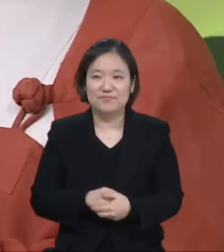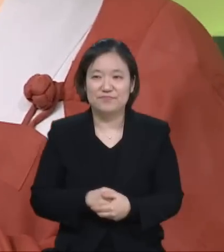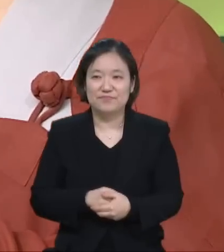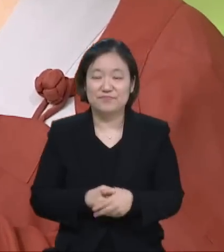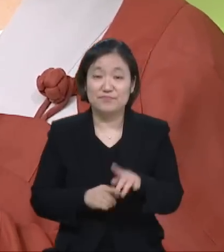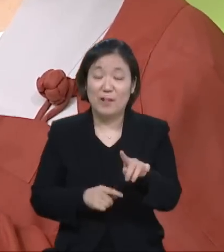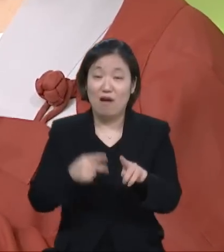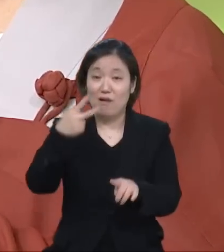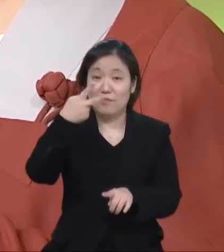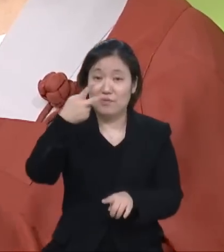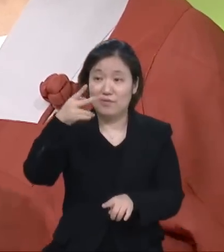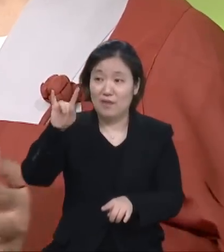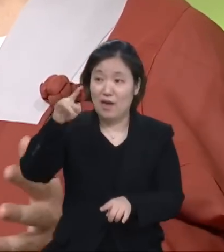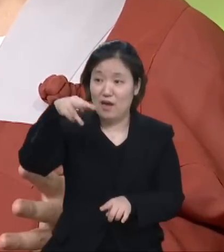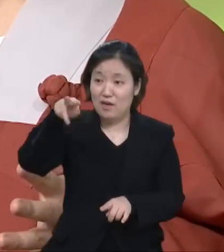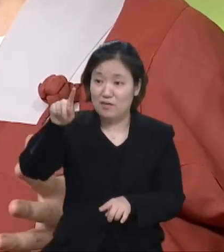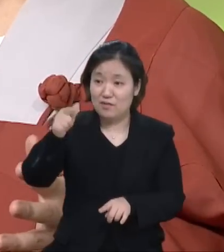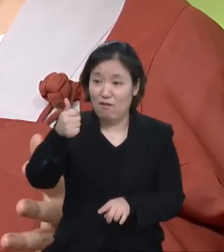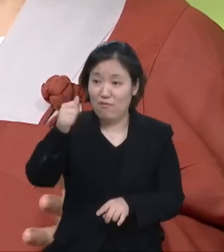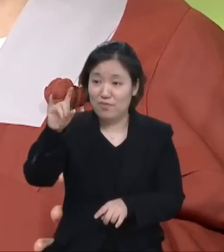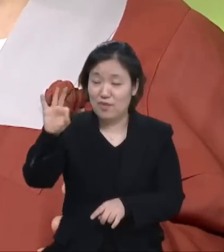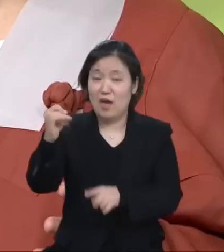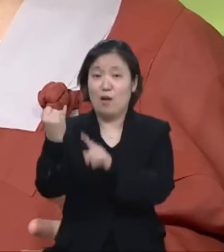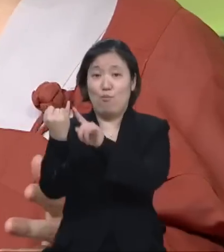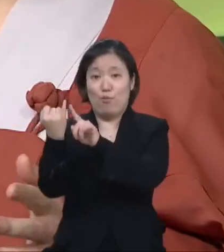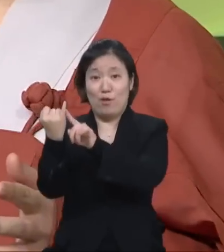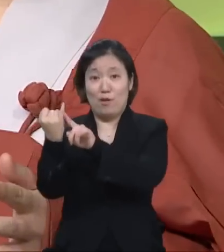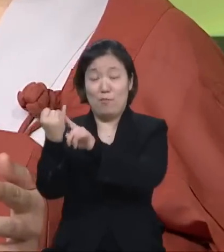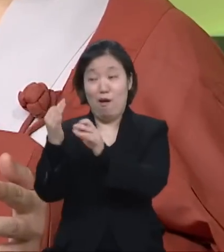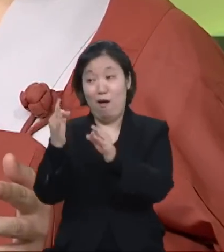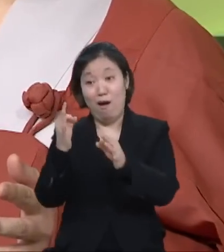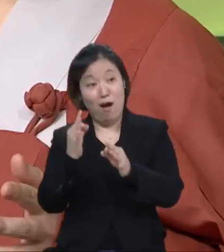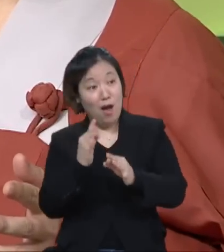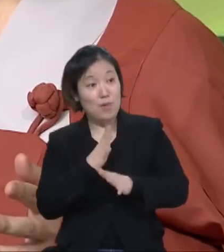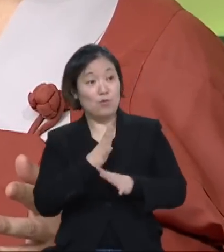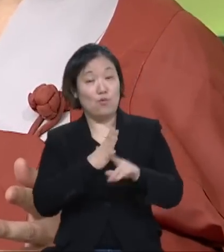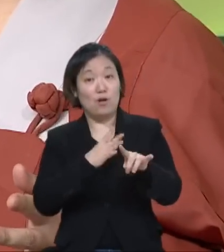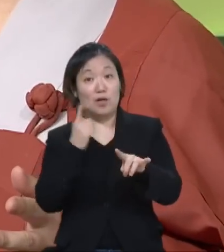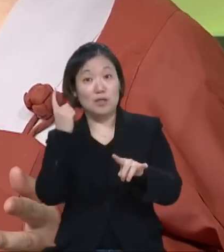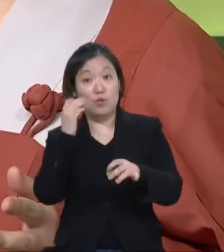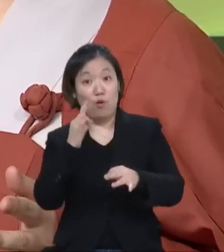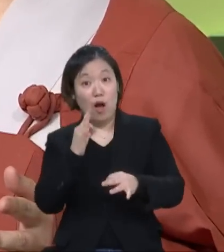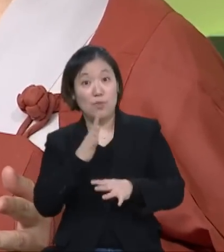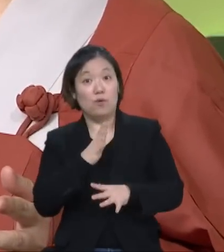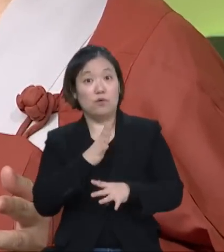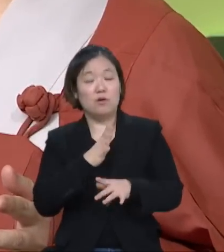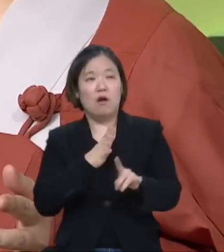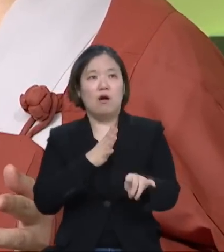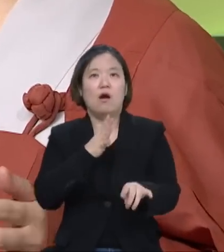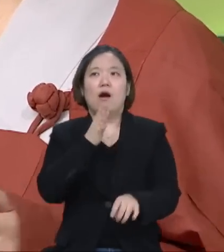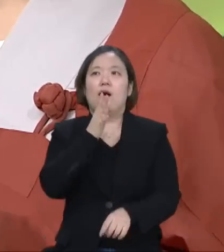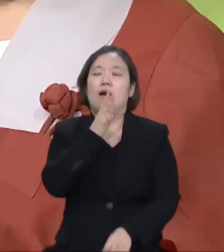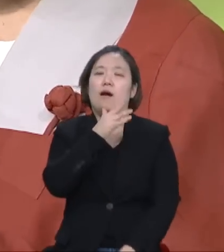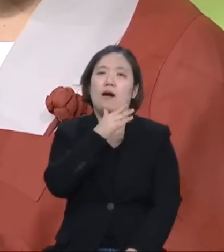대선행 보살님이 뭐 어안이 본봉에서 아